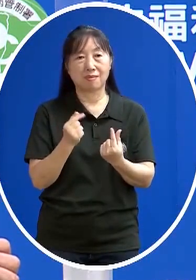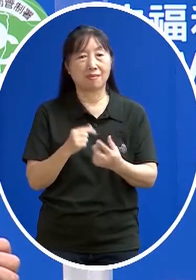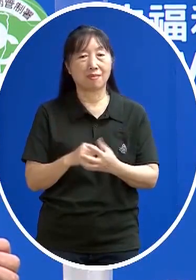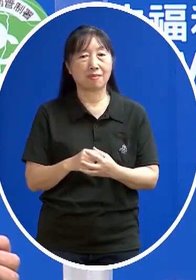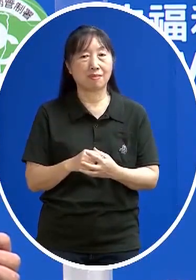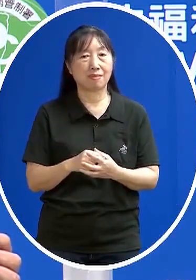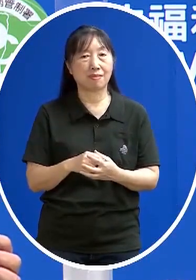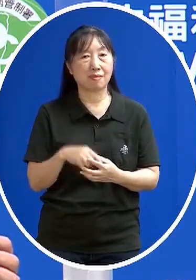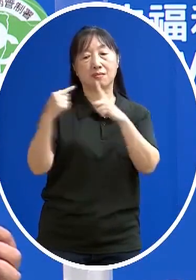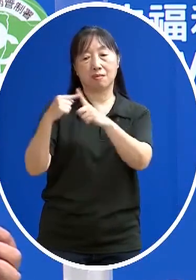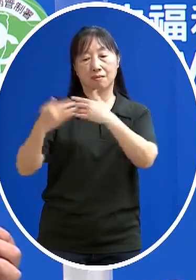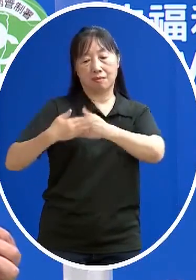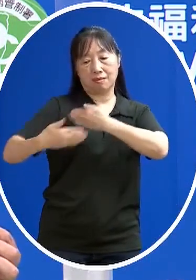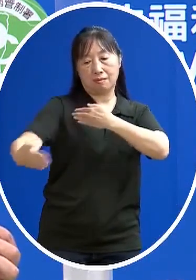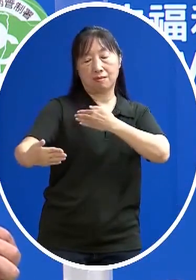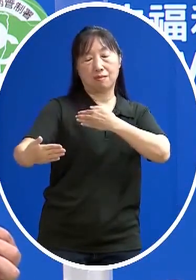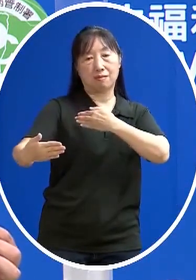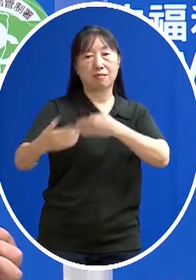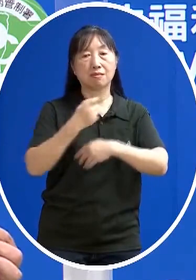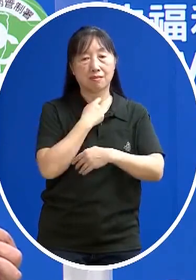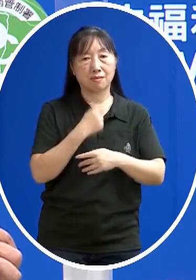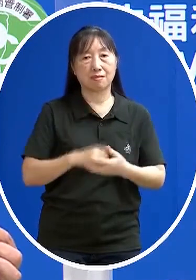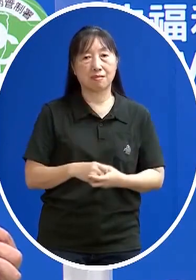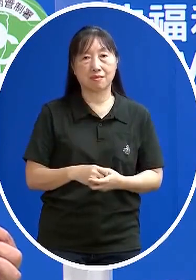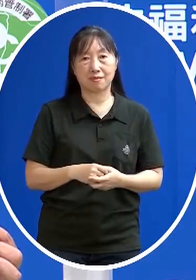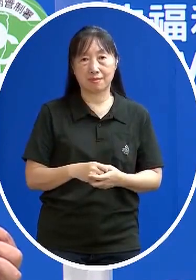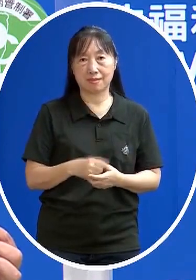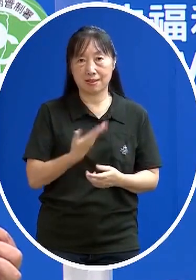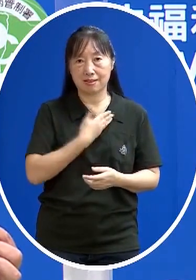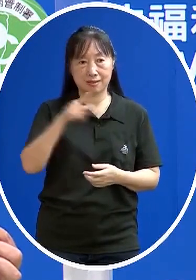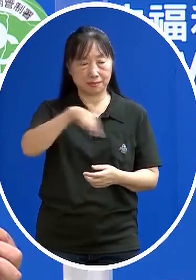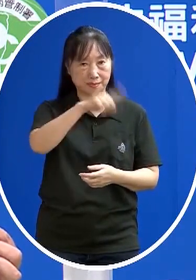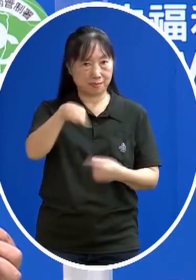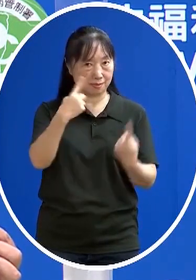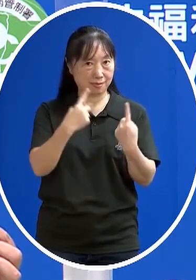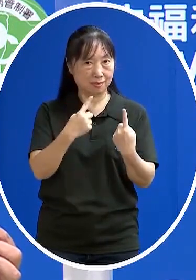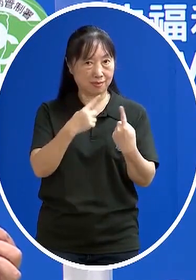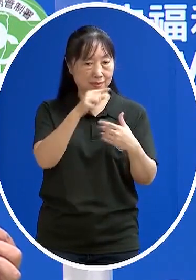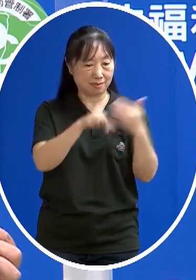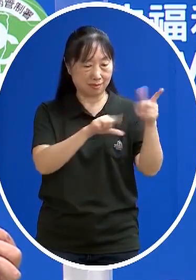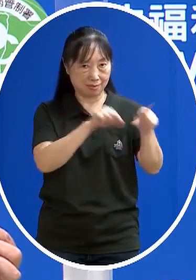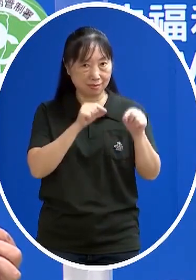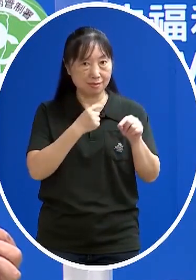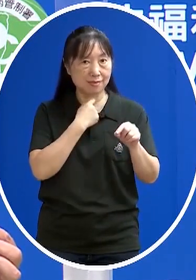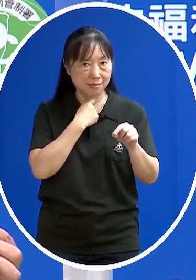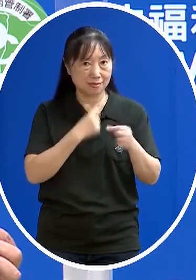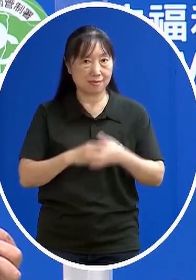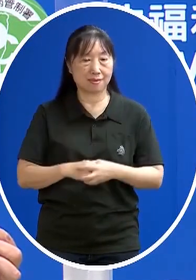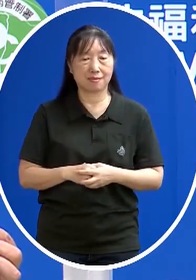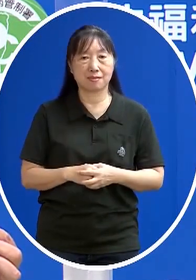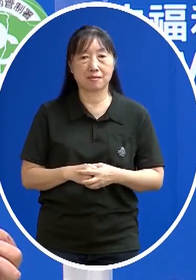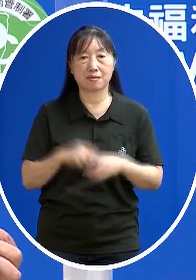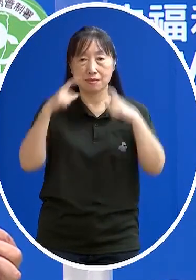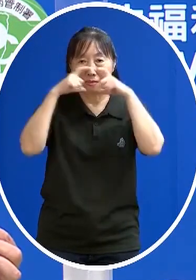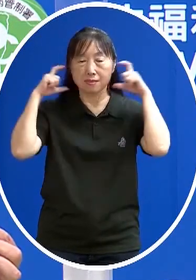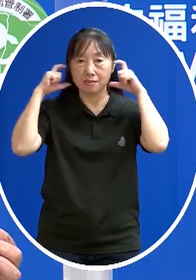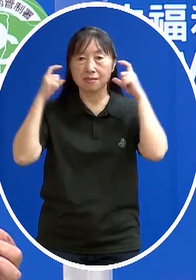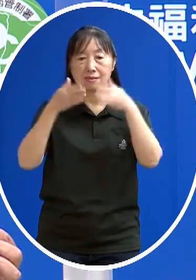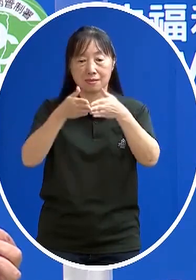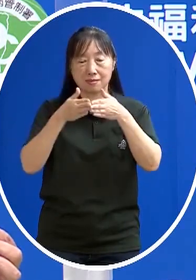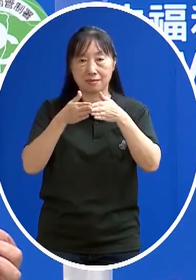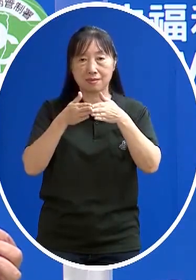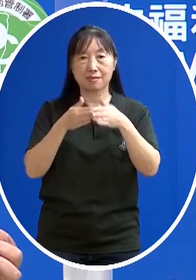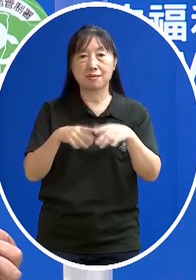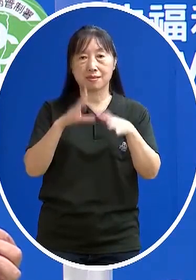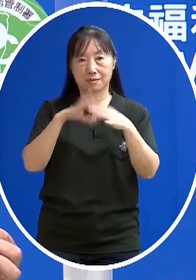们觉得是有一些低了，好，为了让大家比较容易遵守我们这样的一个戴口罩的规定，我